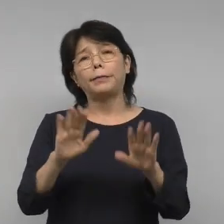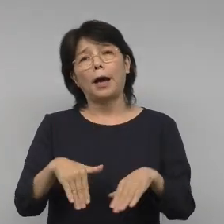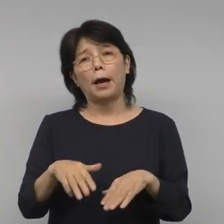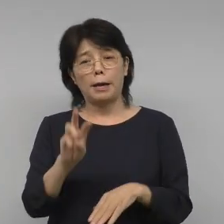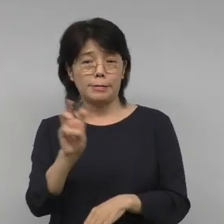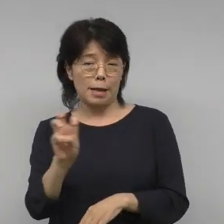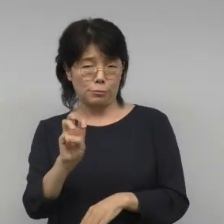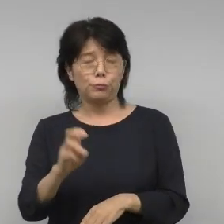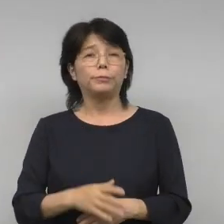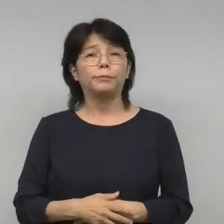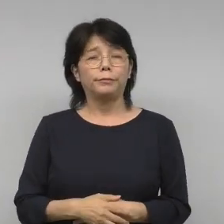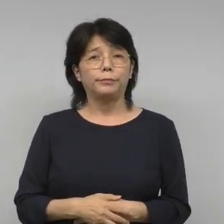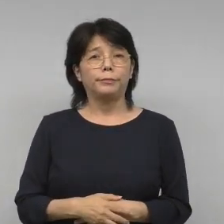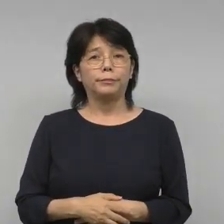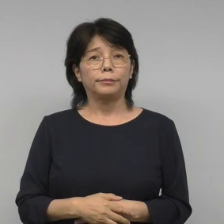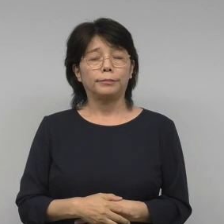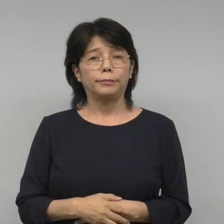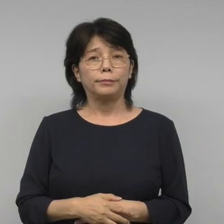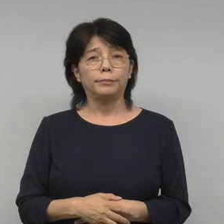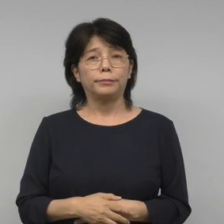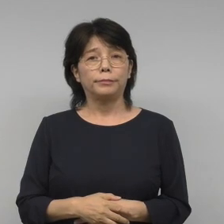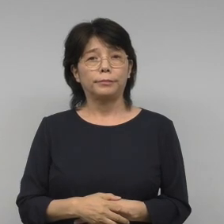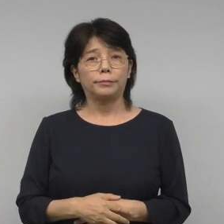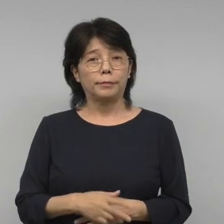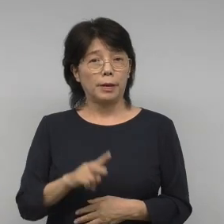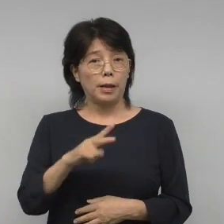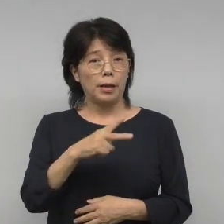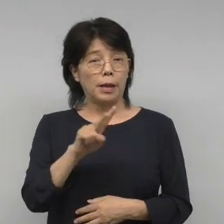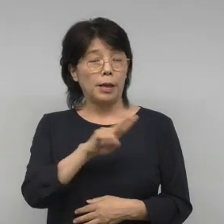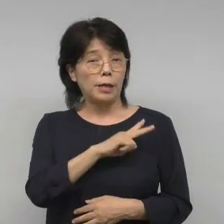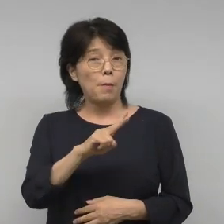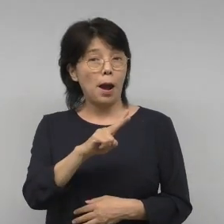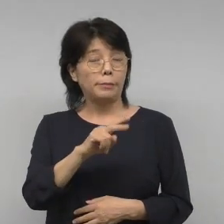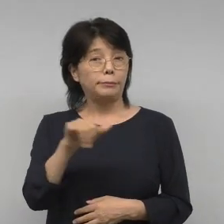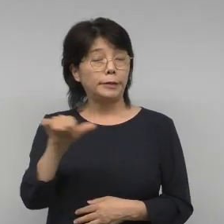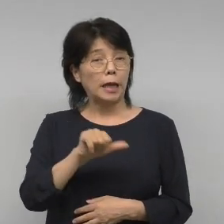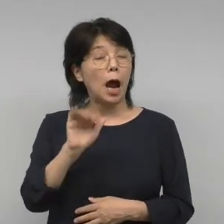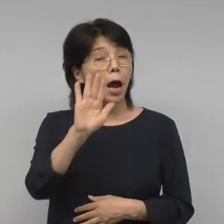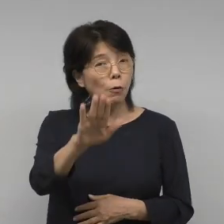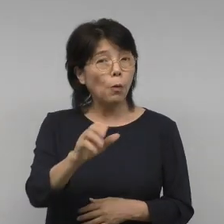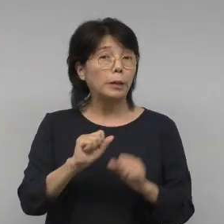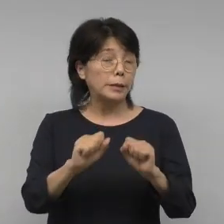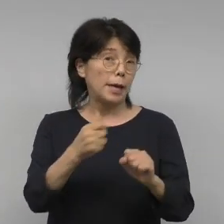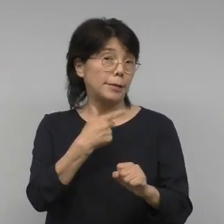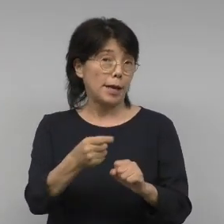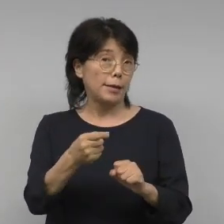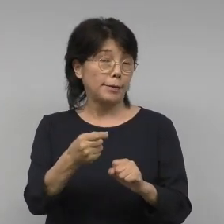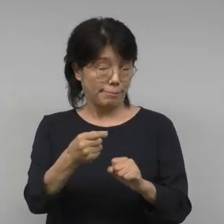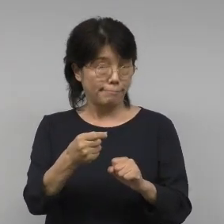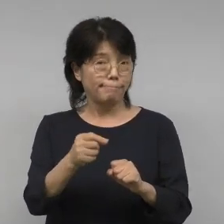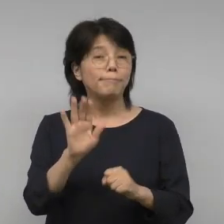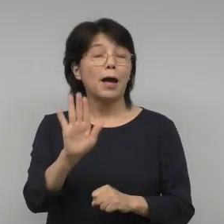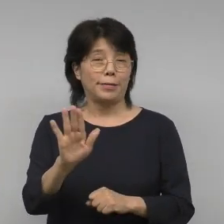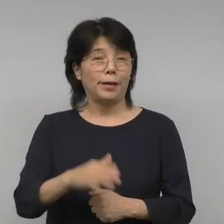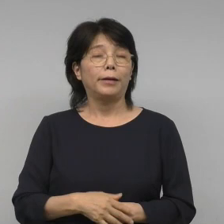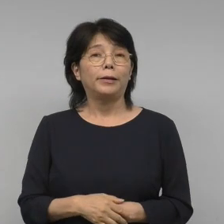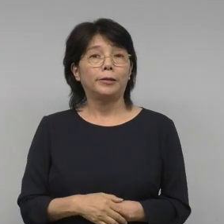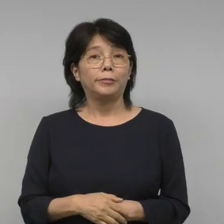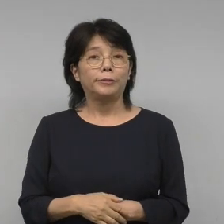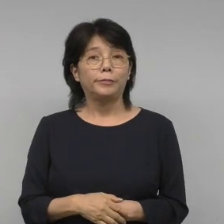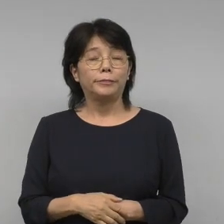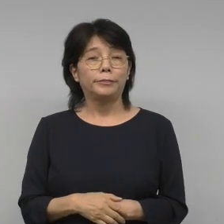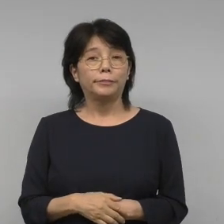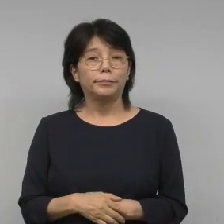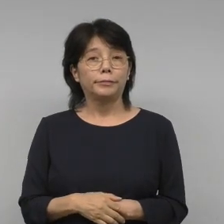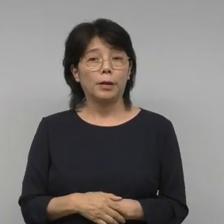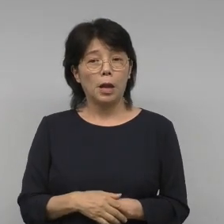ります。まあ、2番茶以降でやりますよといったところもありました。 それから